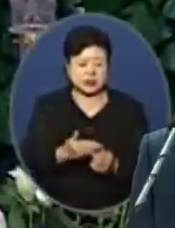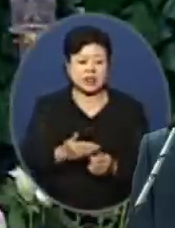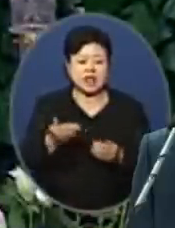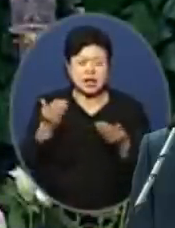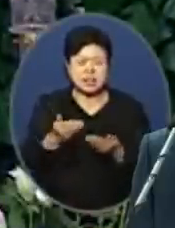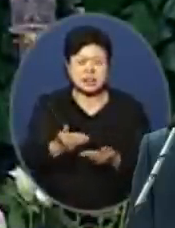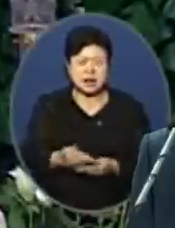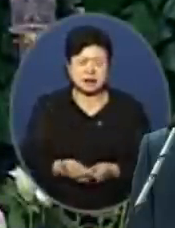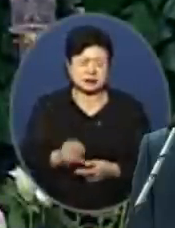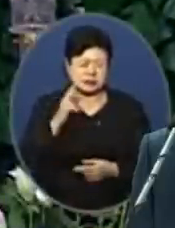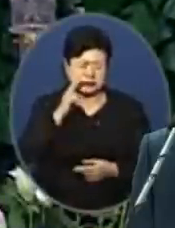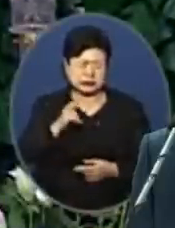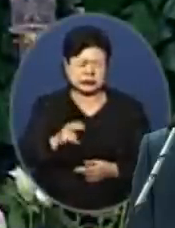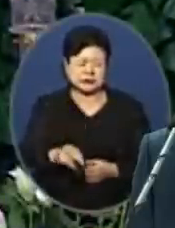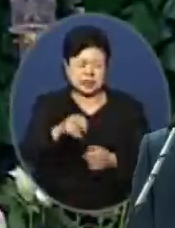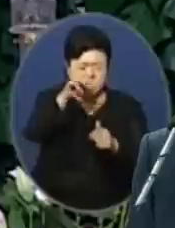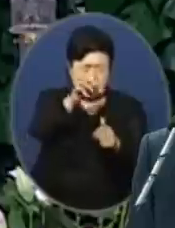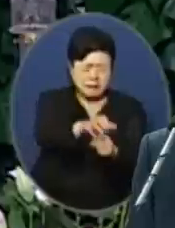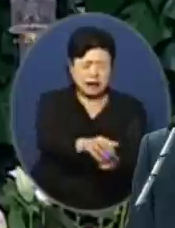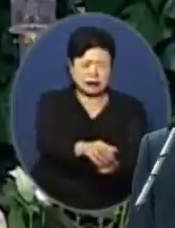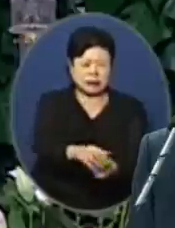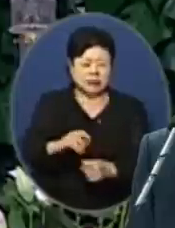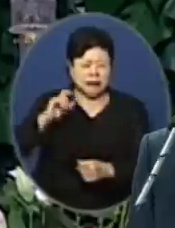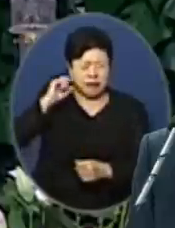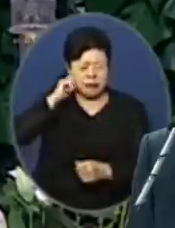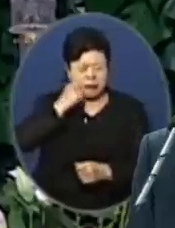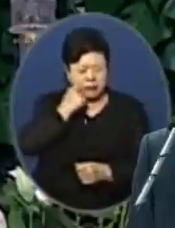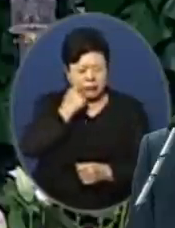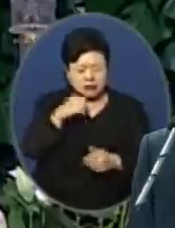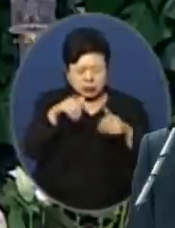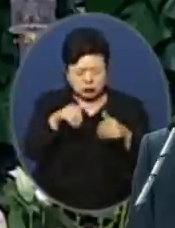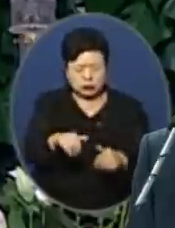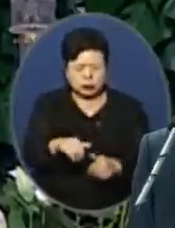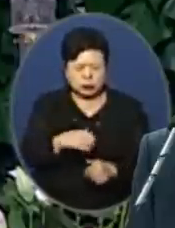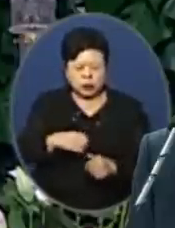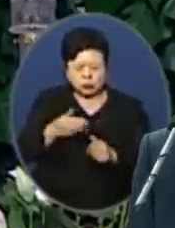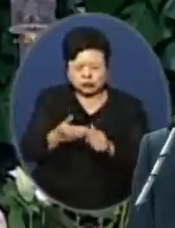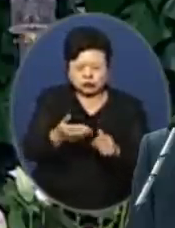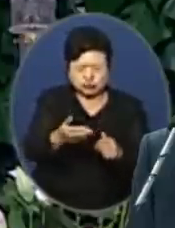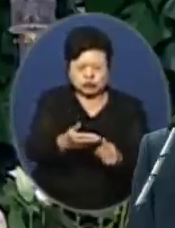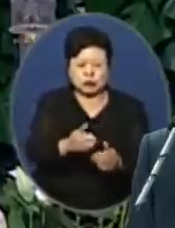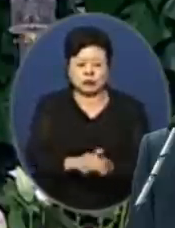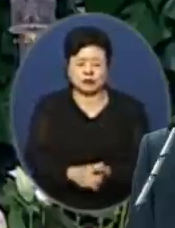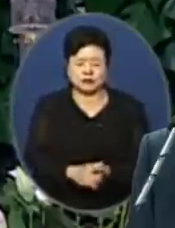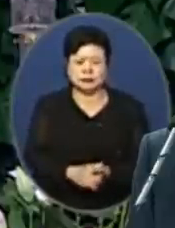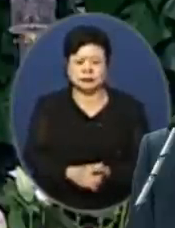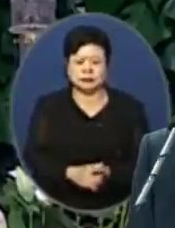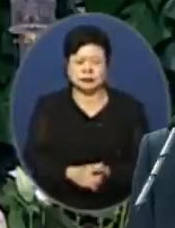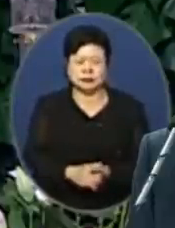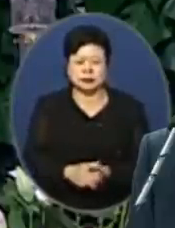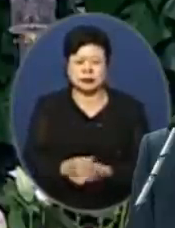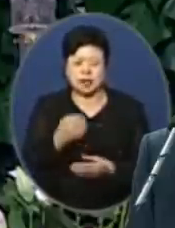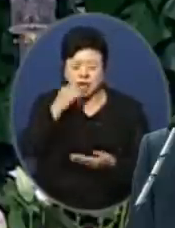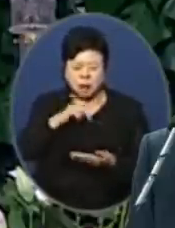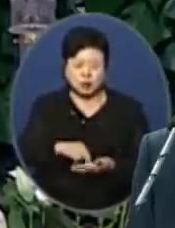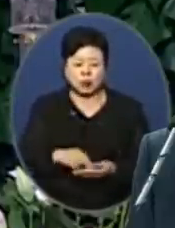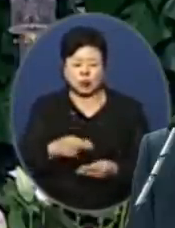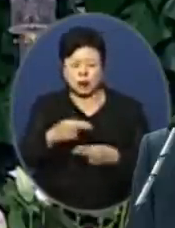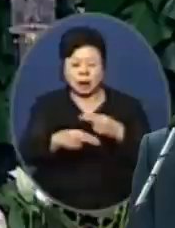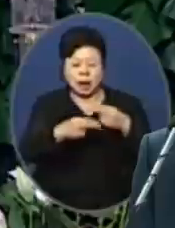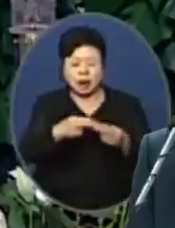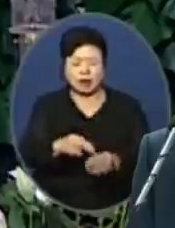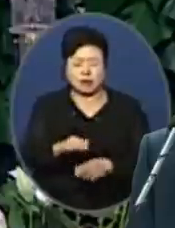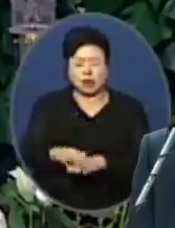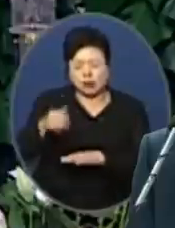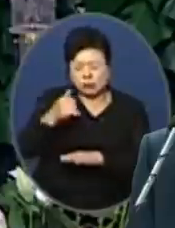일을 엄하게 시켜 어려운 노동으로 그들의 생활을 괴롭게 하니 곧 흙 이기기와 벽돌 굽기와 농사의 여러 가지